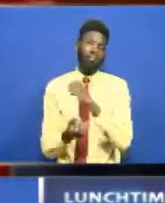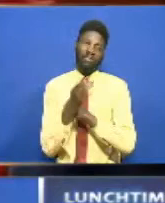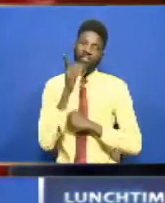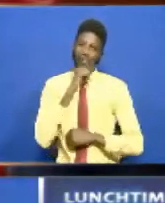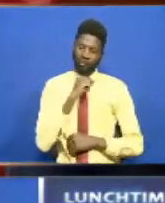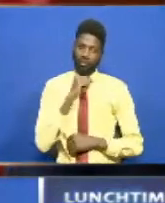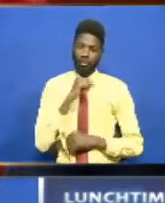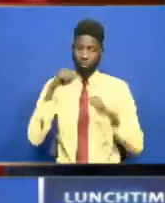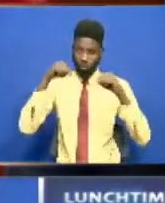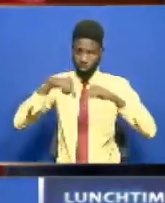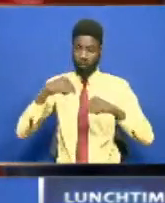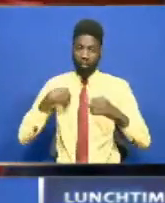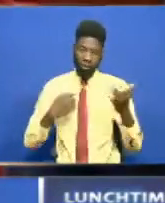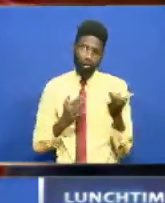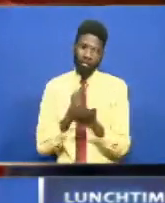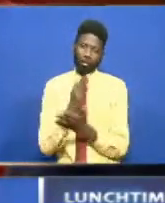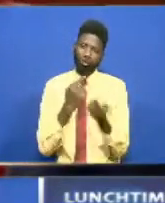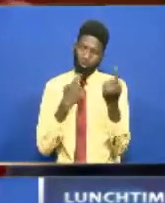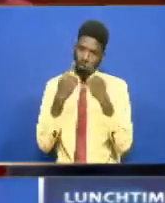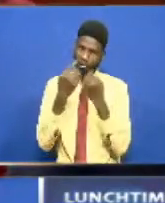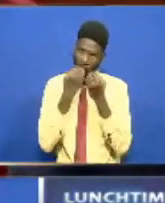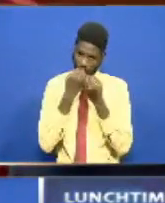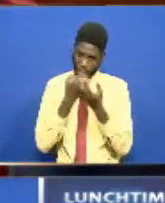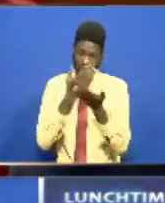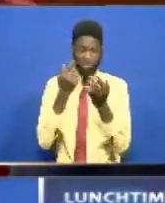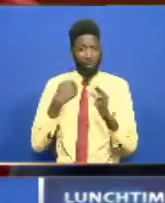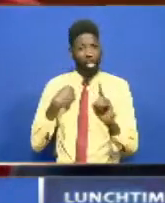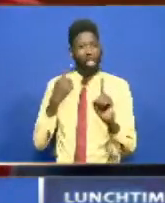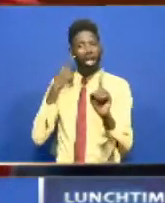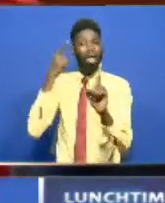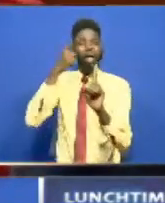kuongea hivyo, kwa sababu vile nawaambia, mimi hakuna kitu natafuta,